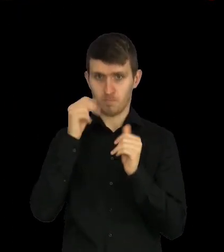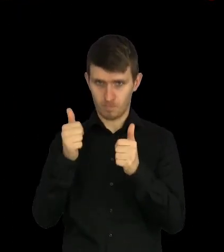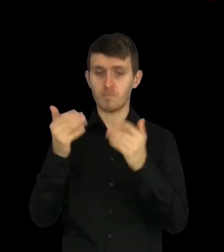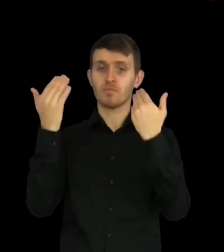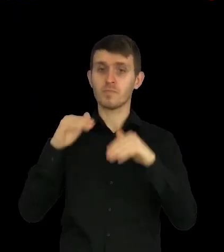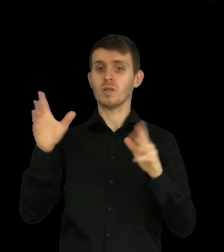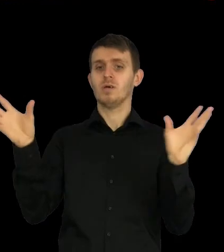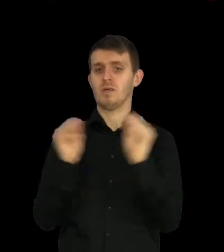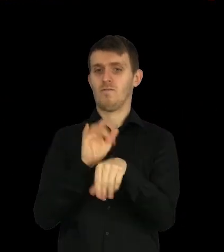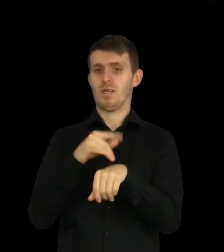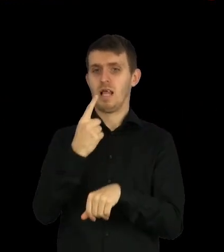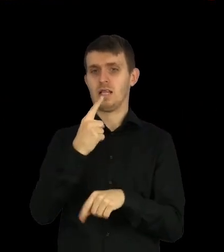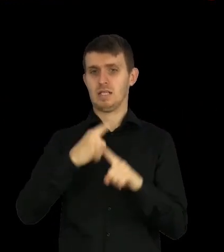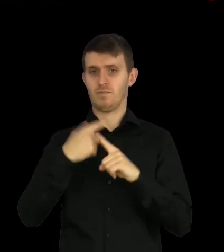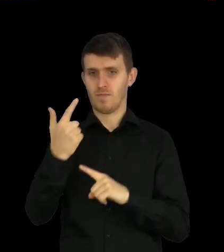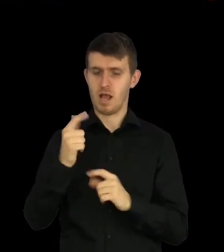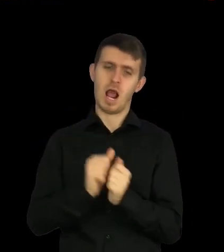po prostu X kwadrat.